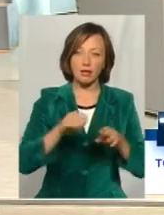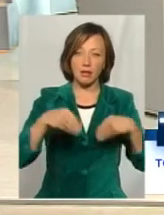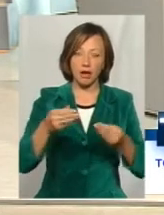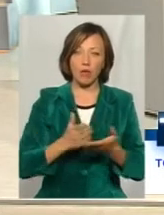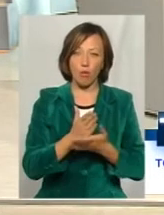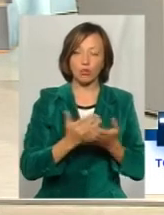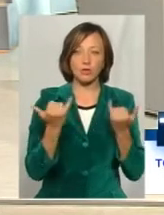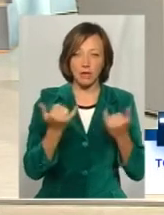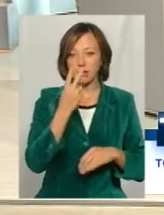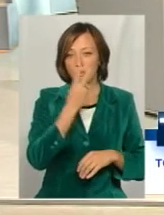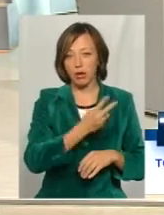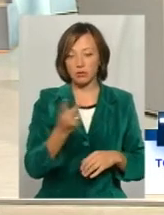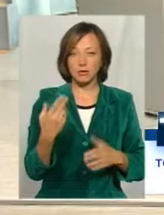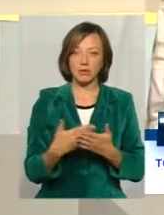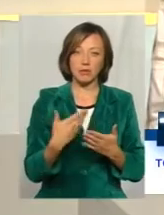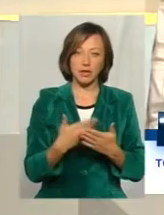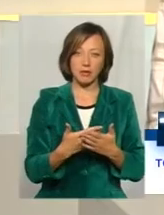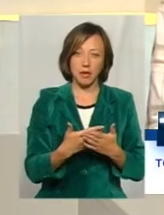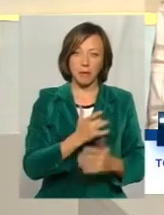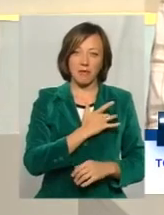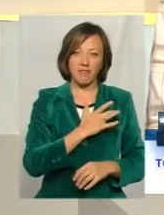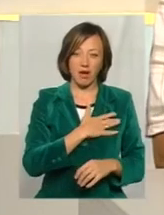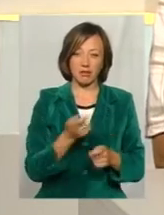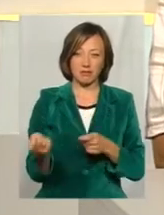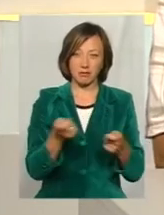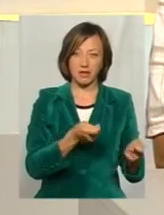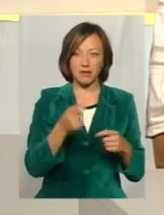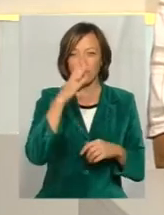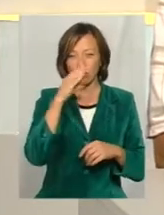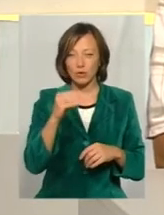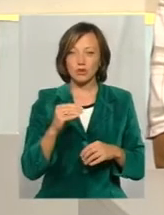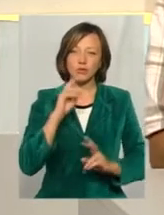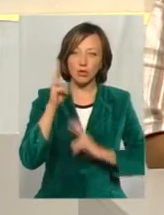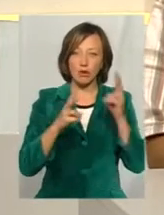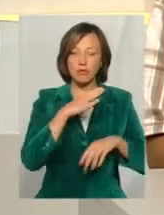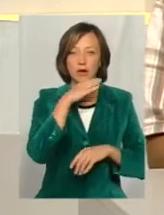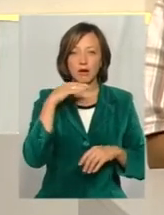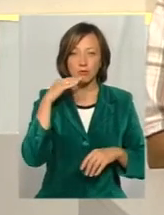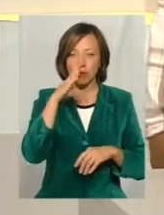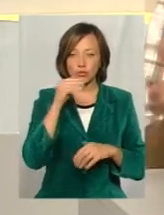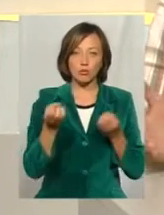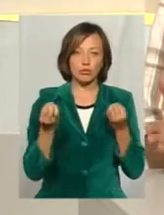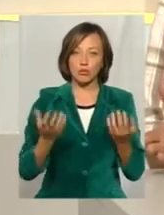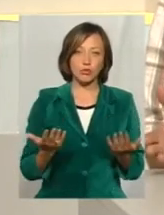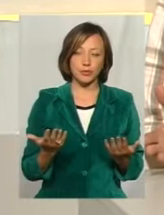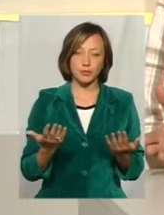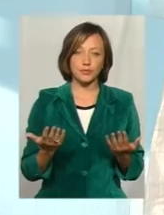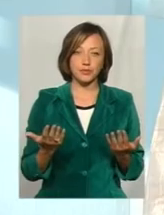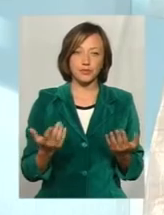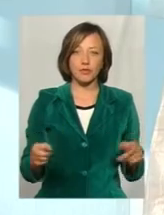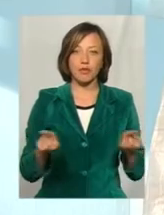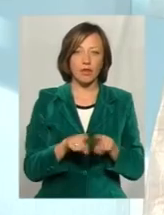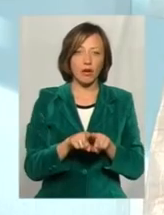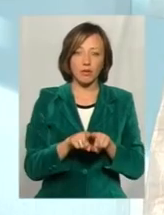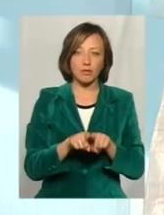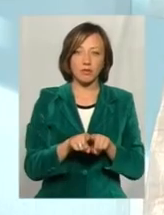що зараз ми бачимо, якщо брати, до прикладу, приватних перевізників, ну, чимало нарікань є, що маршрутки, вони просто, ну, так, в такому,